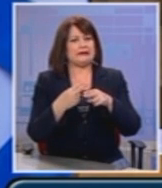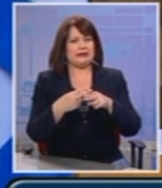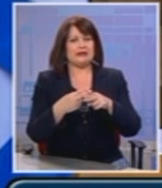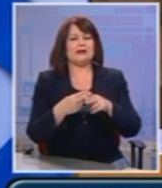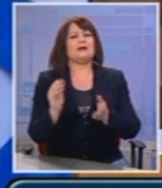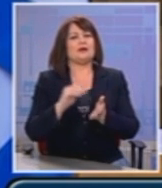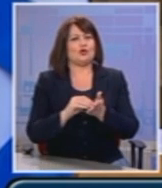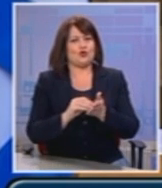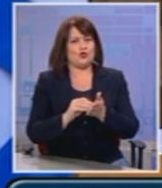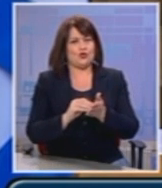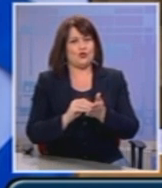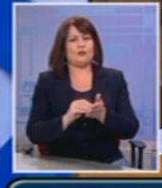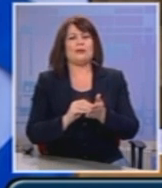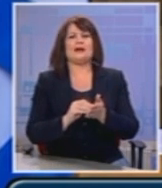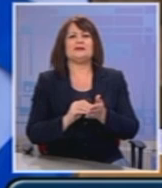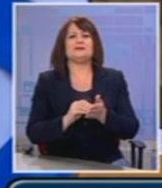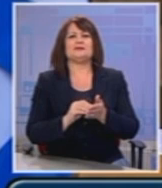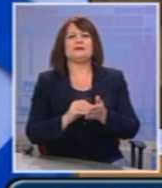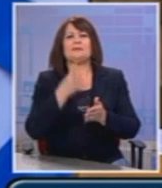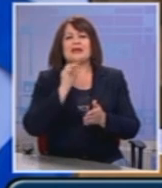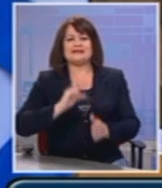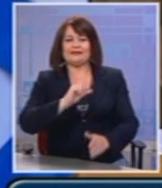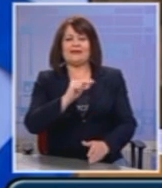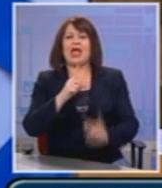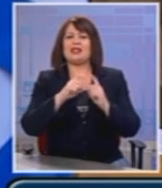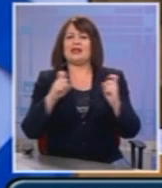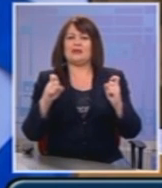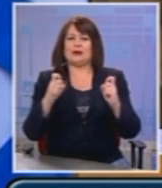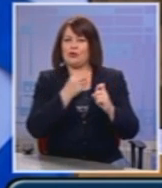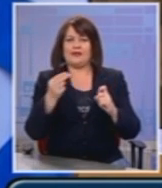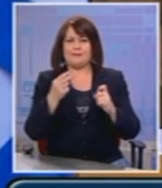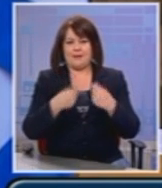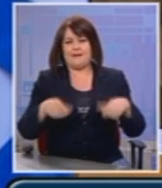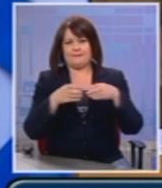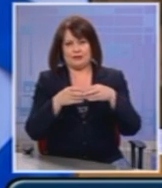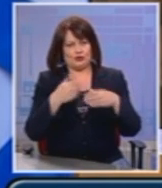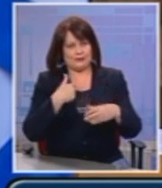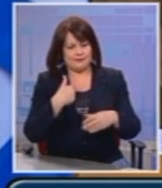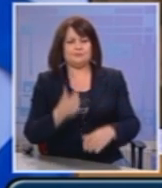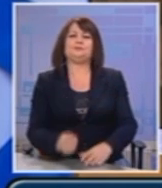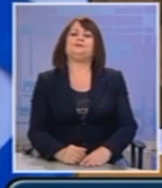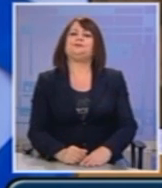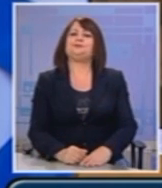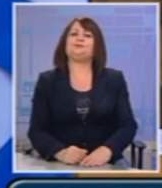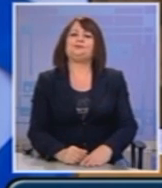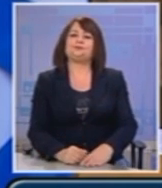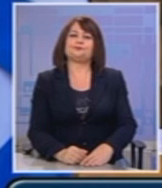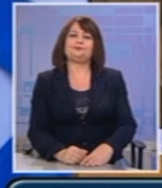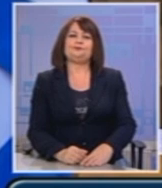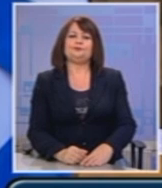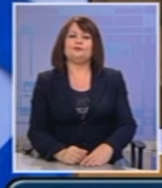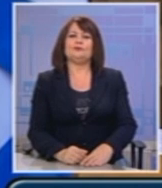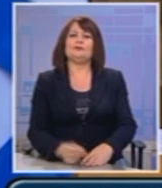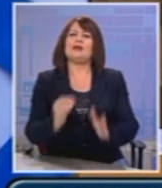επίσης συναφής με το αντικείμενο της επιτροπής μας ε καθώς επίσης είναι ο είναι